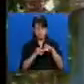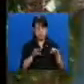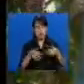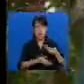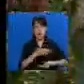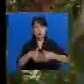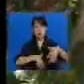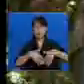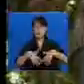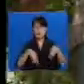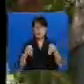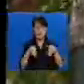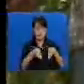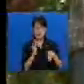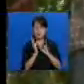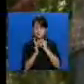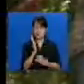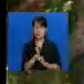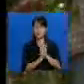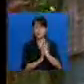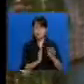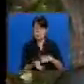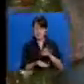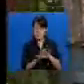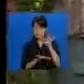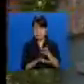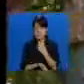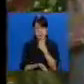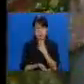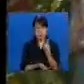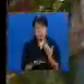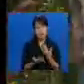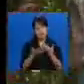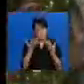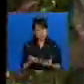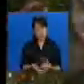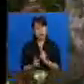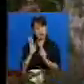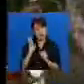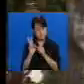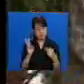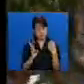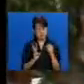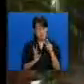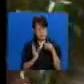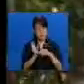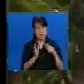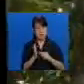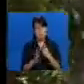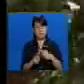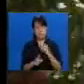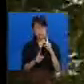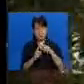ชิกและประชาชนในจังหวัดต่างๆนะครับโดยจะมีการรับซื้อลิ้นจี่ครับประมาณ 6-10 ตันตั้งแต่วันที่1มิถุนายนนี้เป็นต้นไป